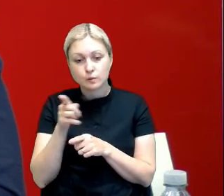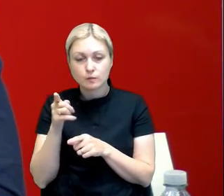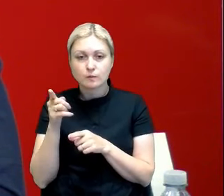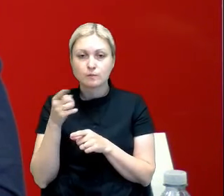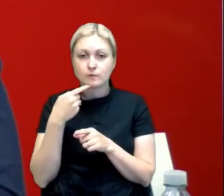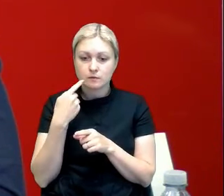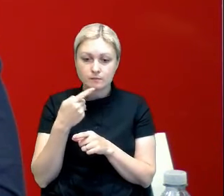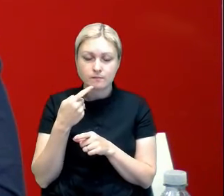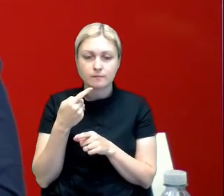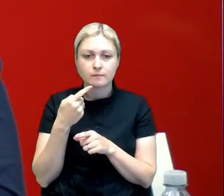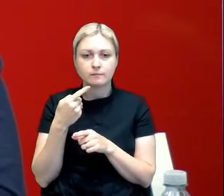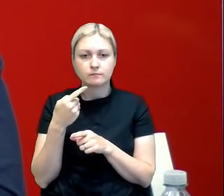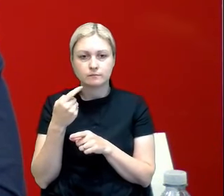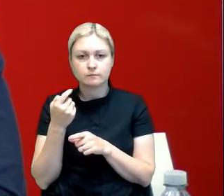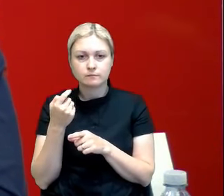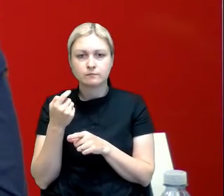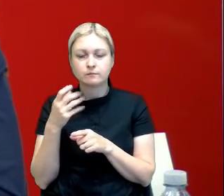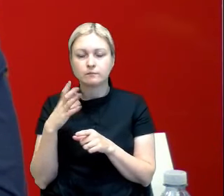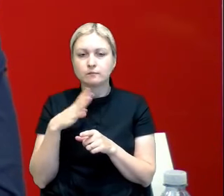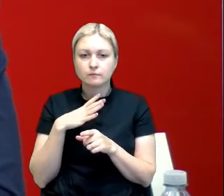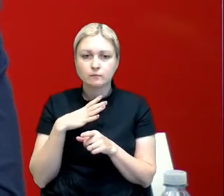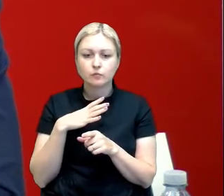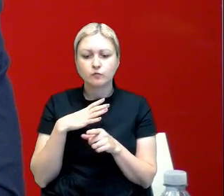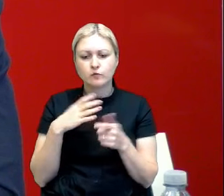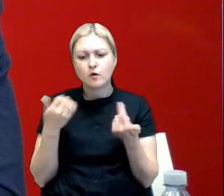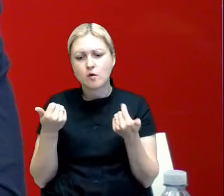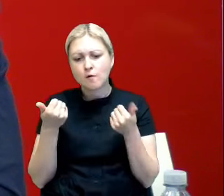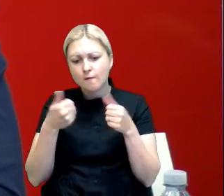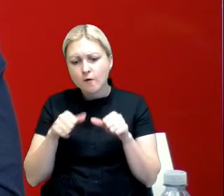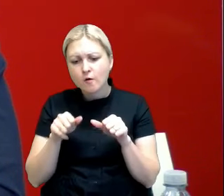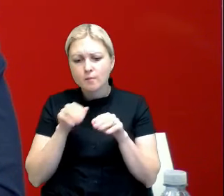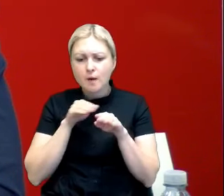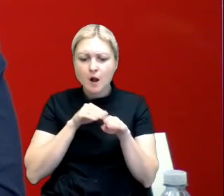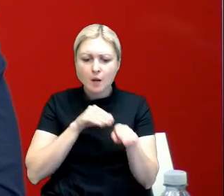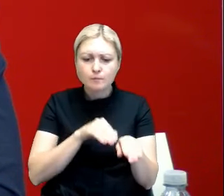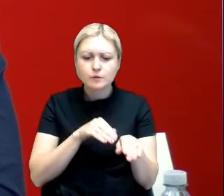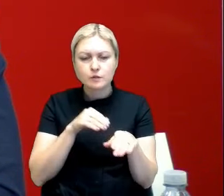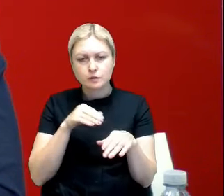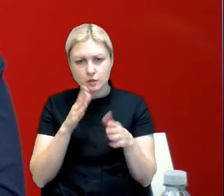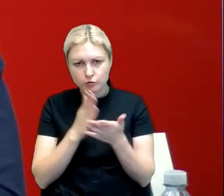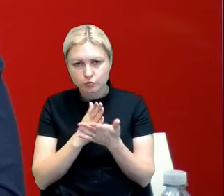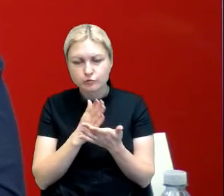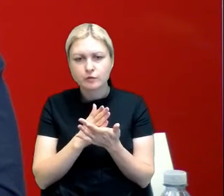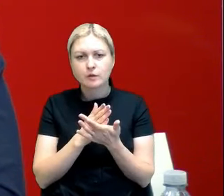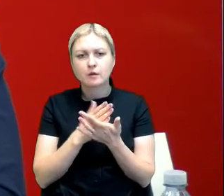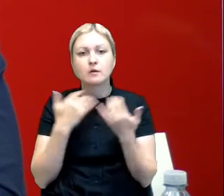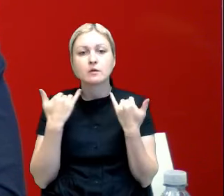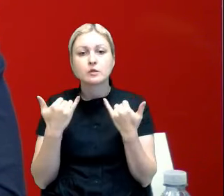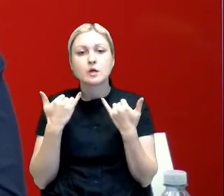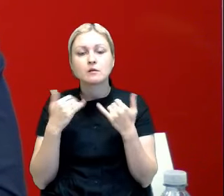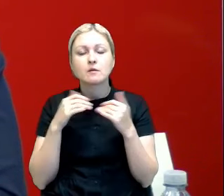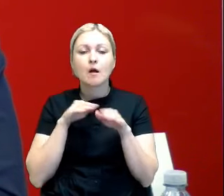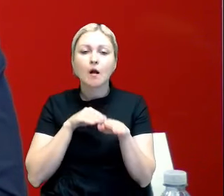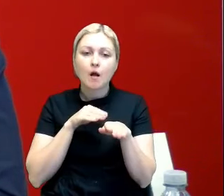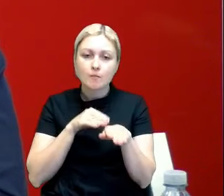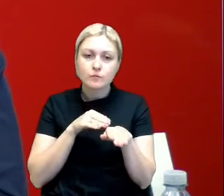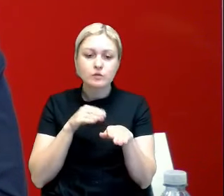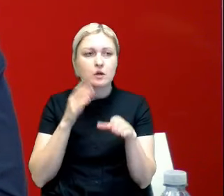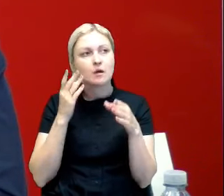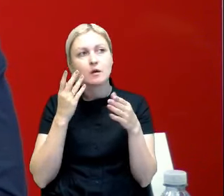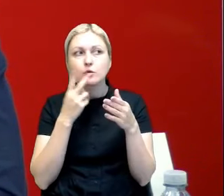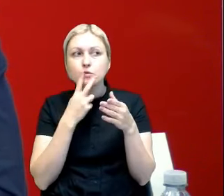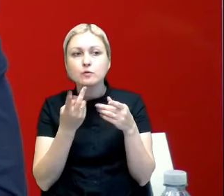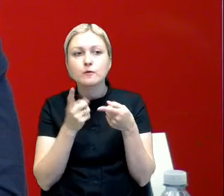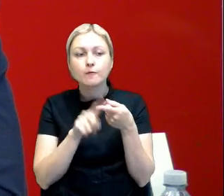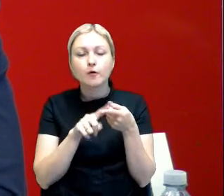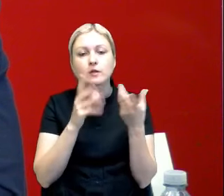davėt indikacijas rodėte schemutę kad galimi kamščiai šiandieną yra kamščiai tik tam tikrą dieną a